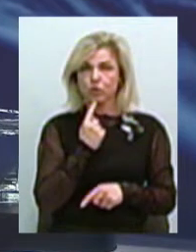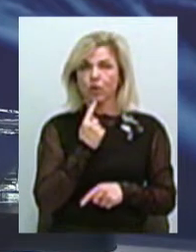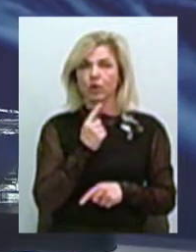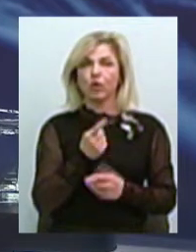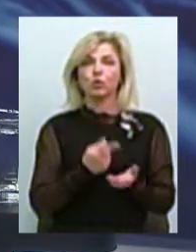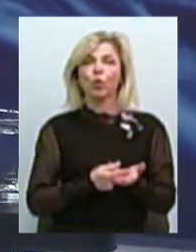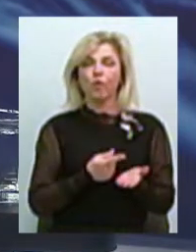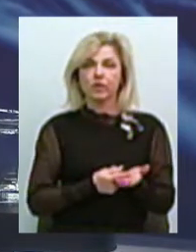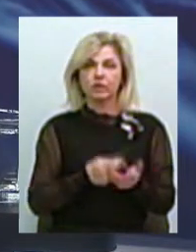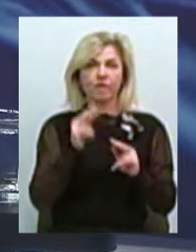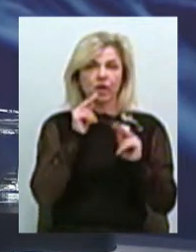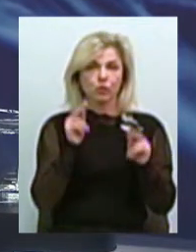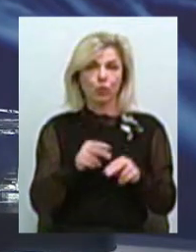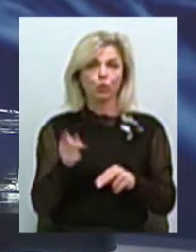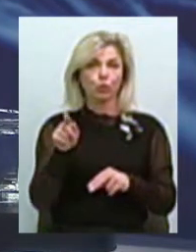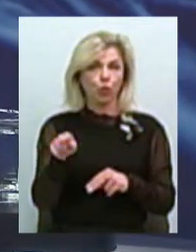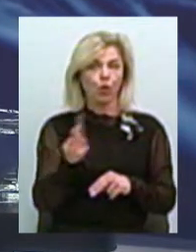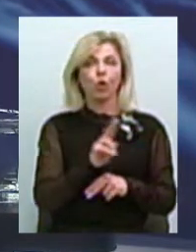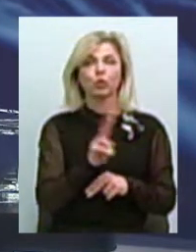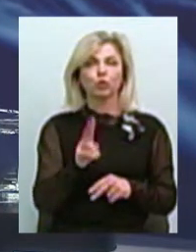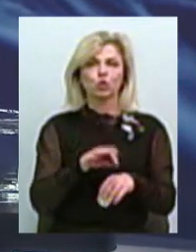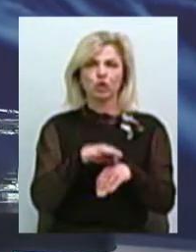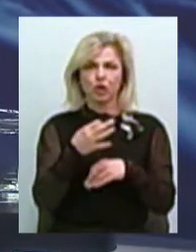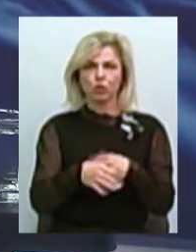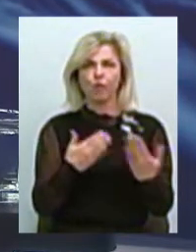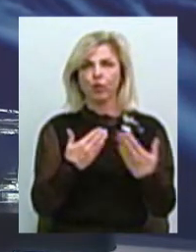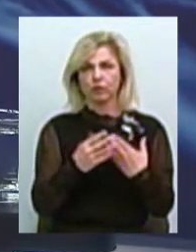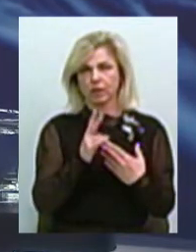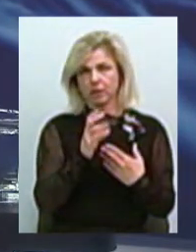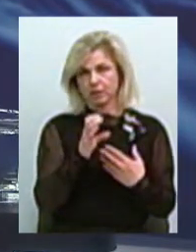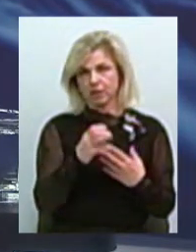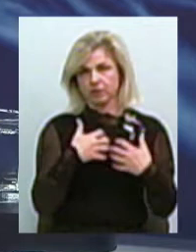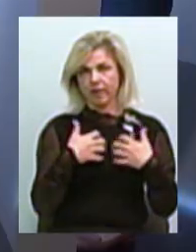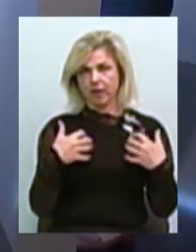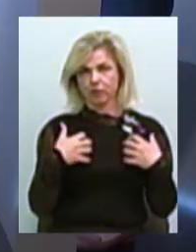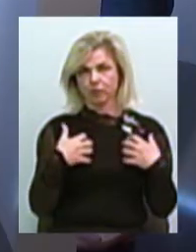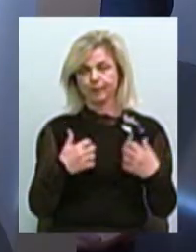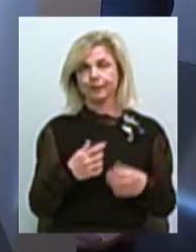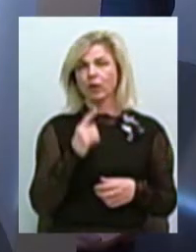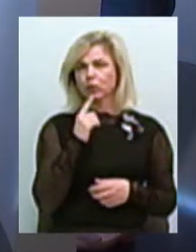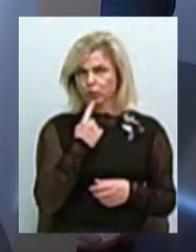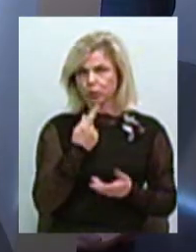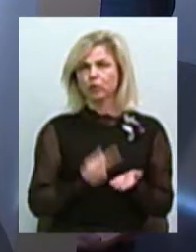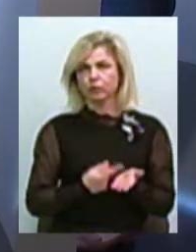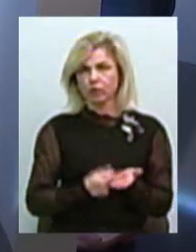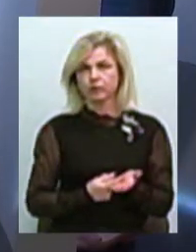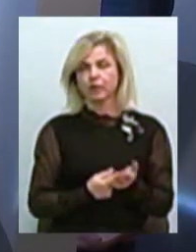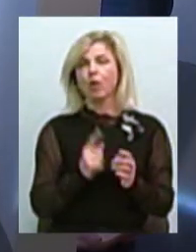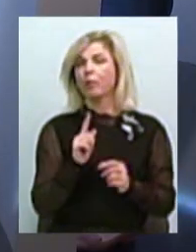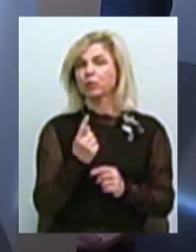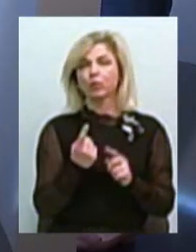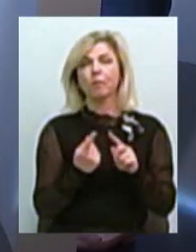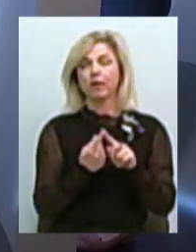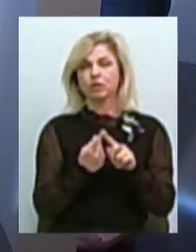довести вину того, хто жорстоко поводився з твариною? Важко довести вину, по-перше, тому